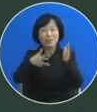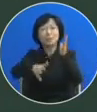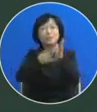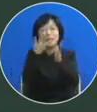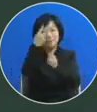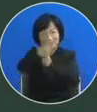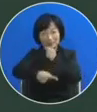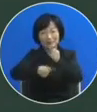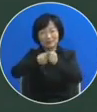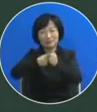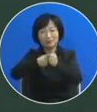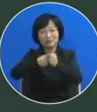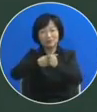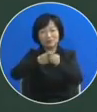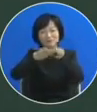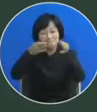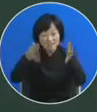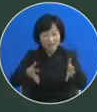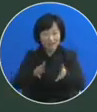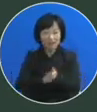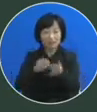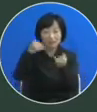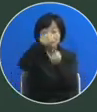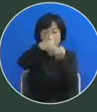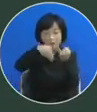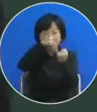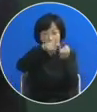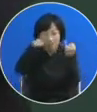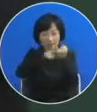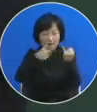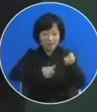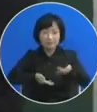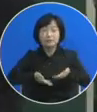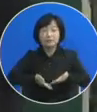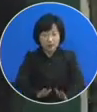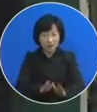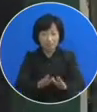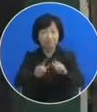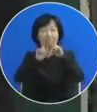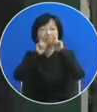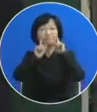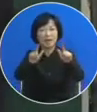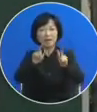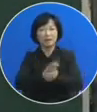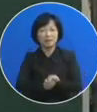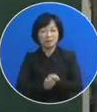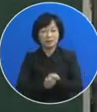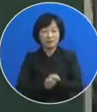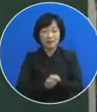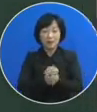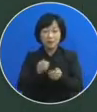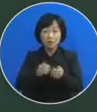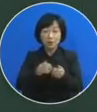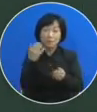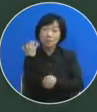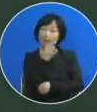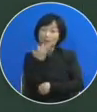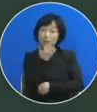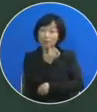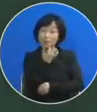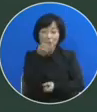As staking his life, Isaiah spoke about the gospel that disappeared for 800 years. A virgin shall conceive. 700년 만에 베드로 고백했습니다.